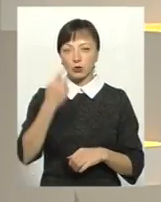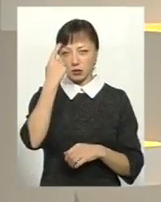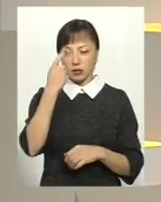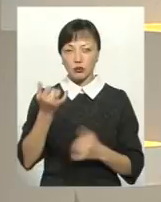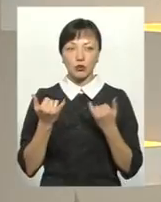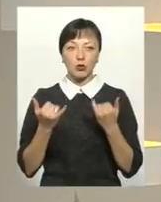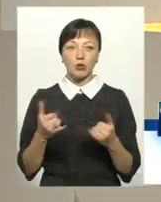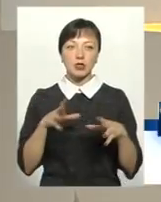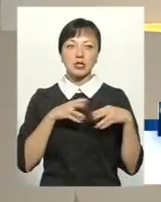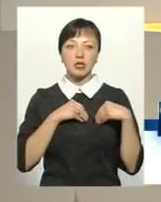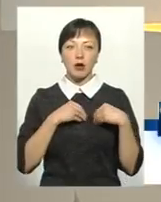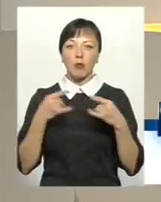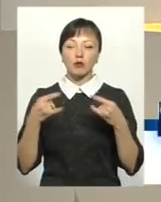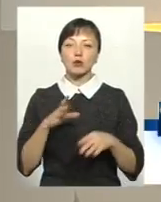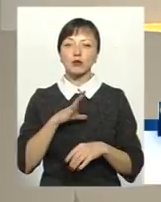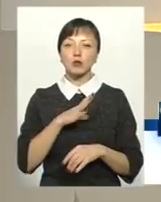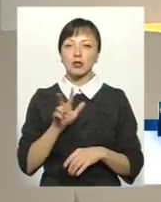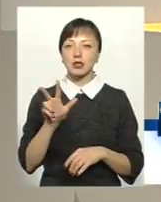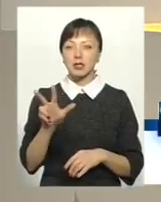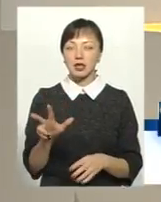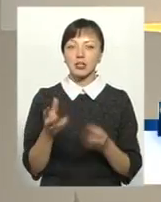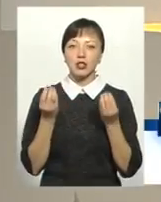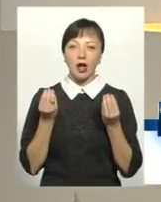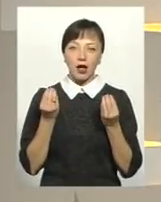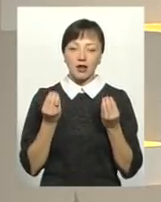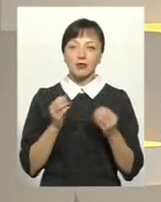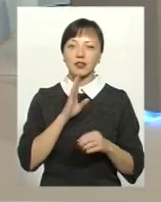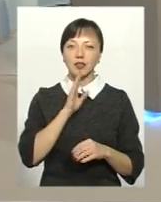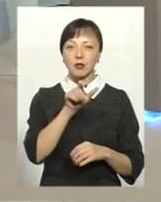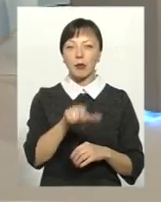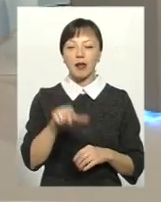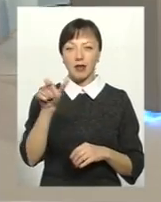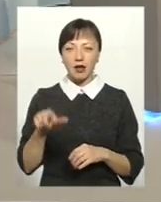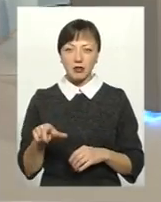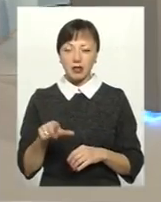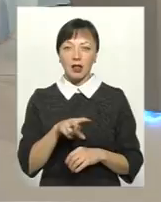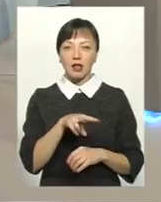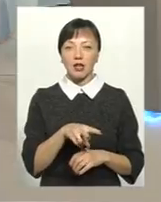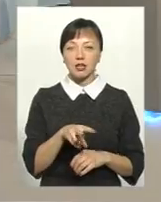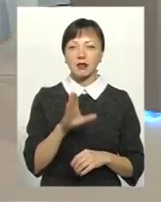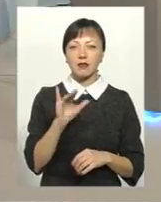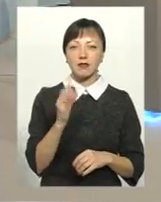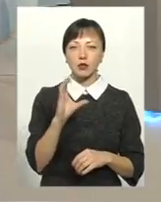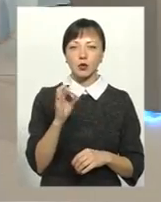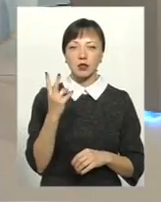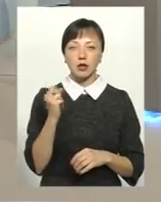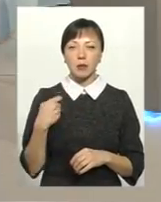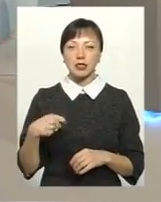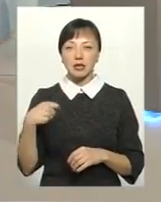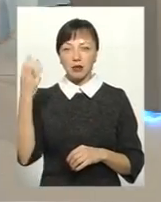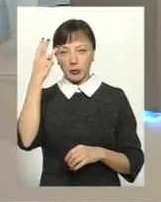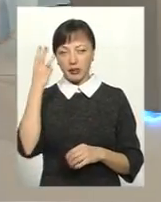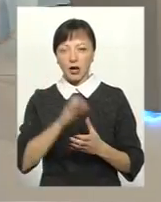що сьогодні з нами у студії були три чарівні панянки. Отож, пані Лариса Висоцька, президент